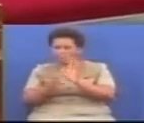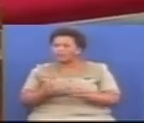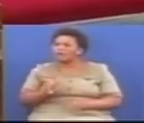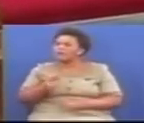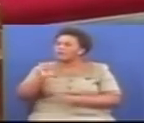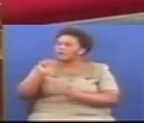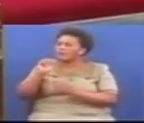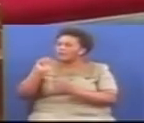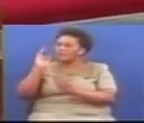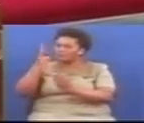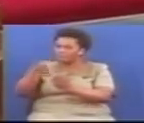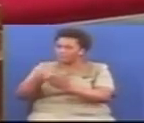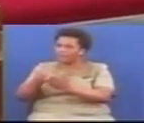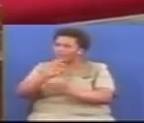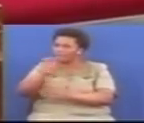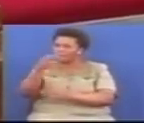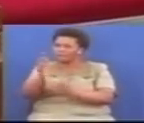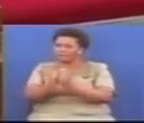2016-2017 hadi